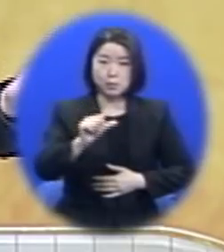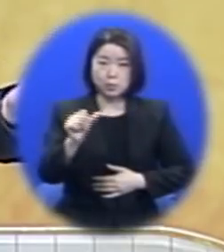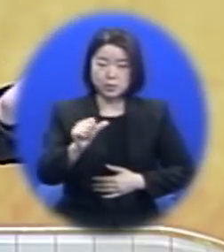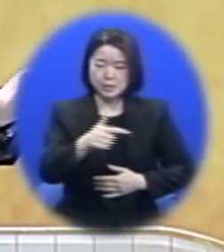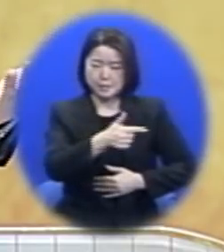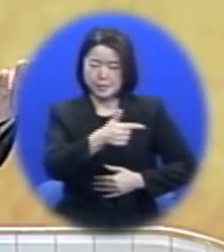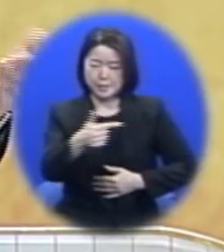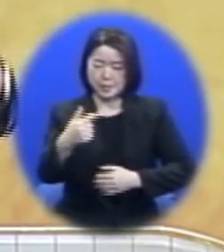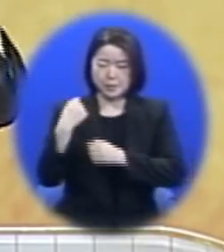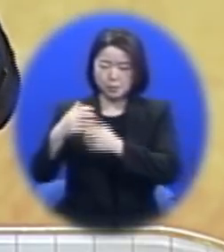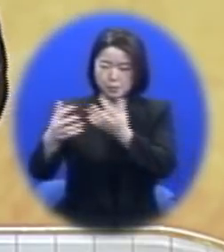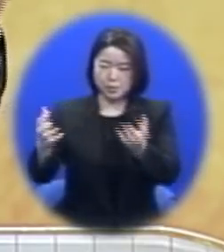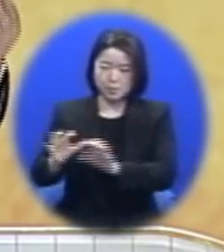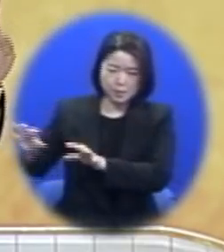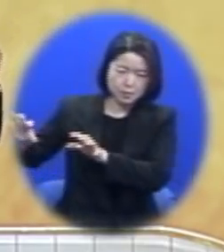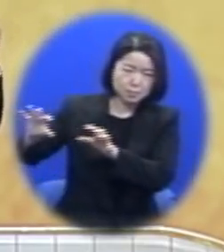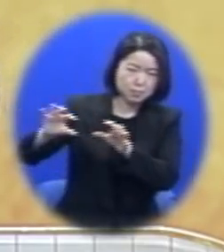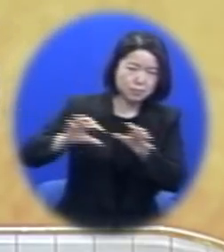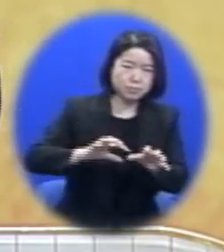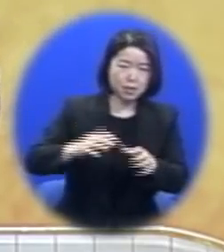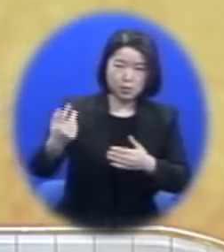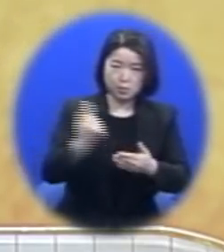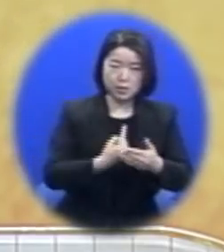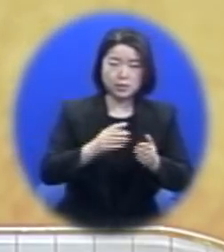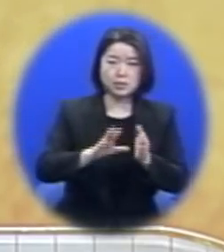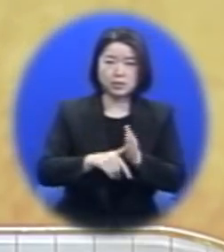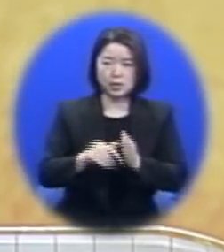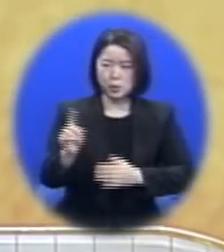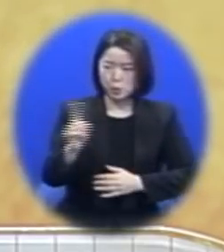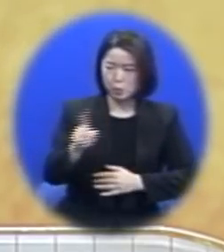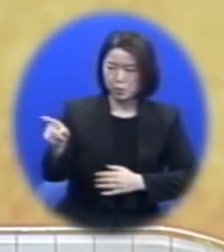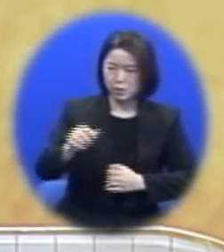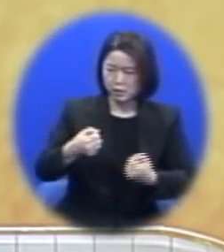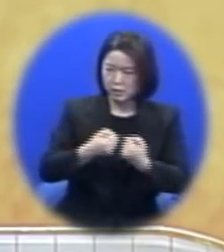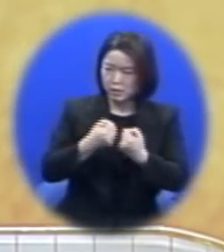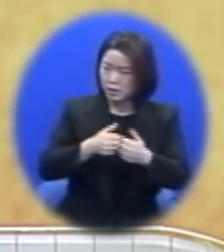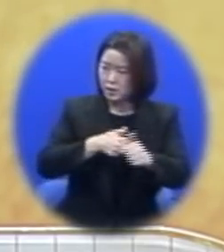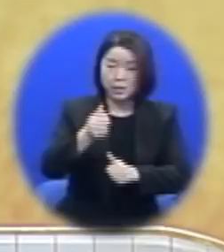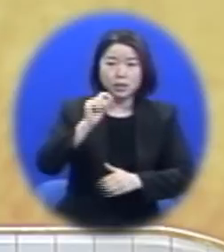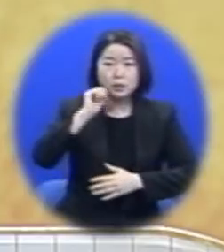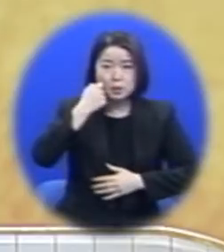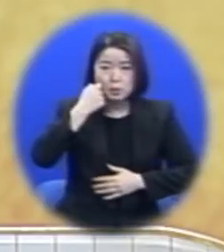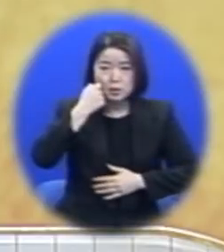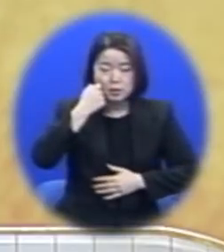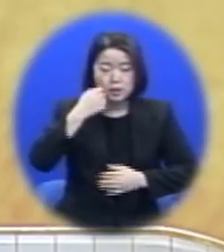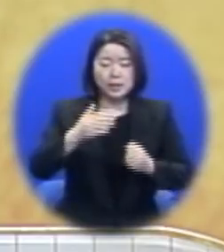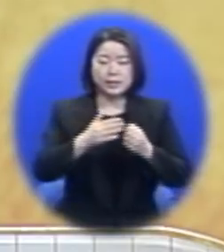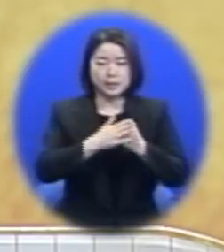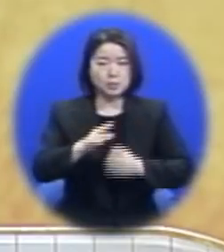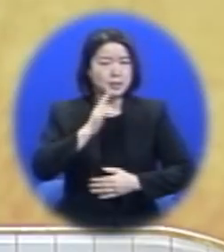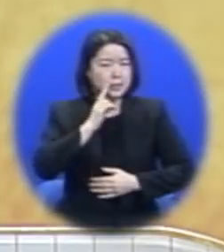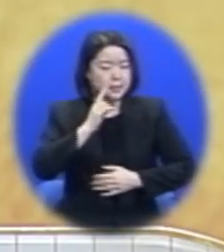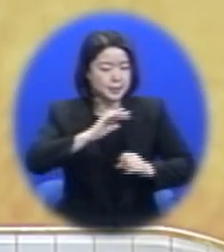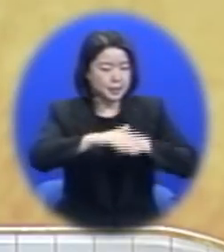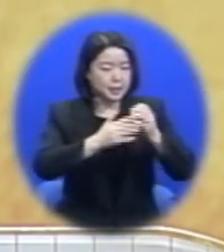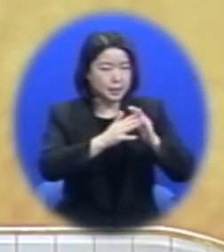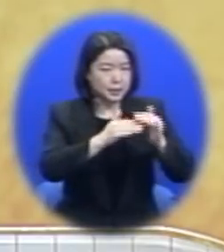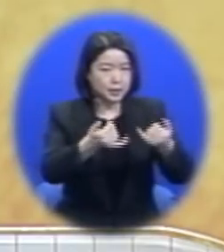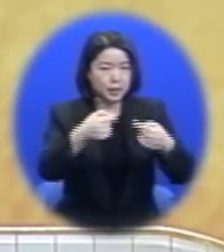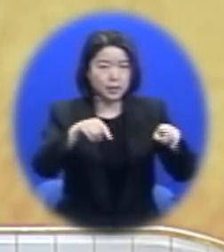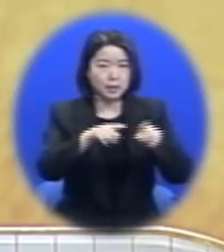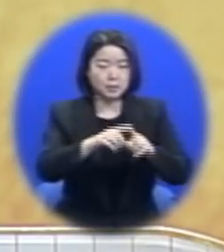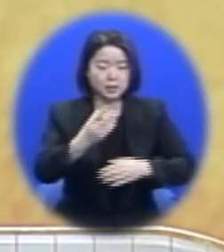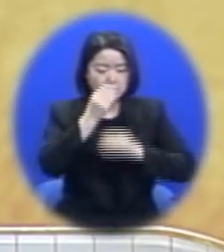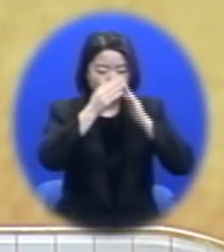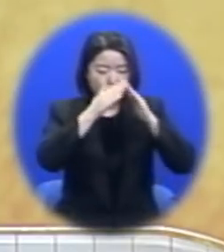치러 들어왔을 때 도무지 이길 수가 없었던 히스기야는 이사야 선지자와 함께 성전에 들어가서 하나님 앞에